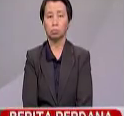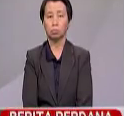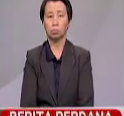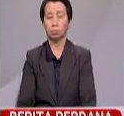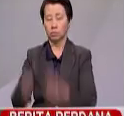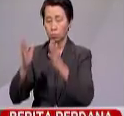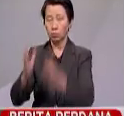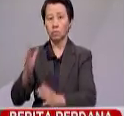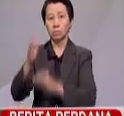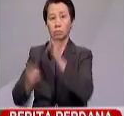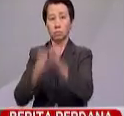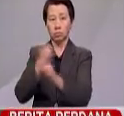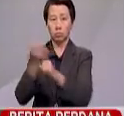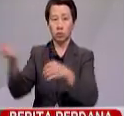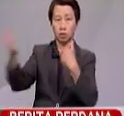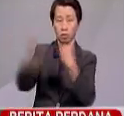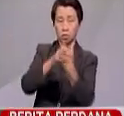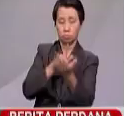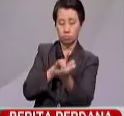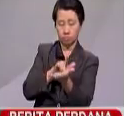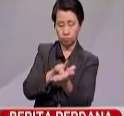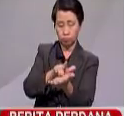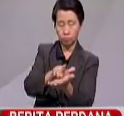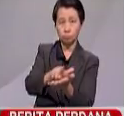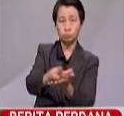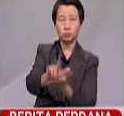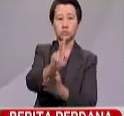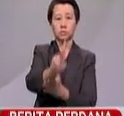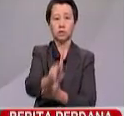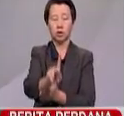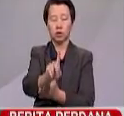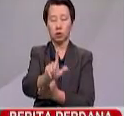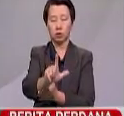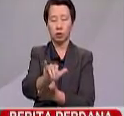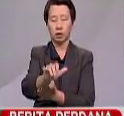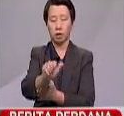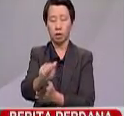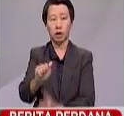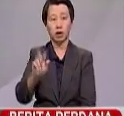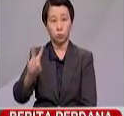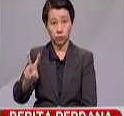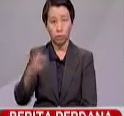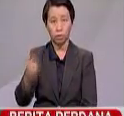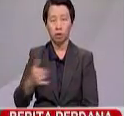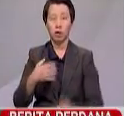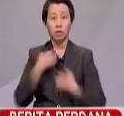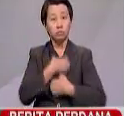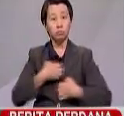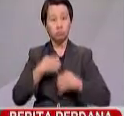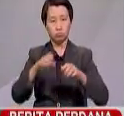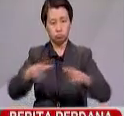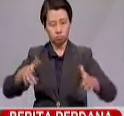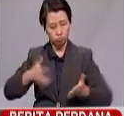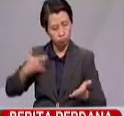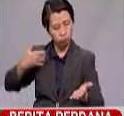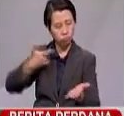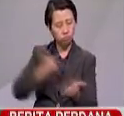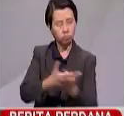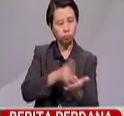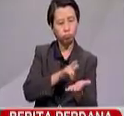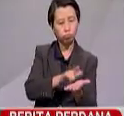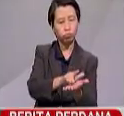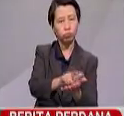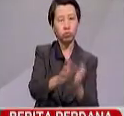Penumpang antarabangsa yang tiba di lapangan terbang antarabangsa Kuala Lumpur KLIA2 kini menikmati ruang balai ketibaan